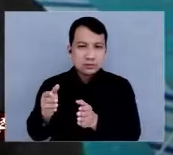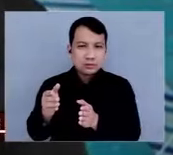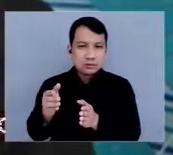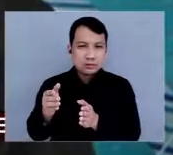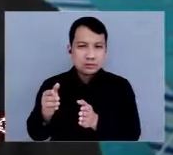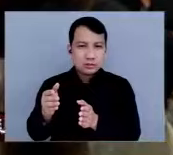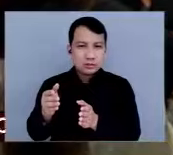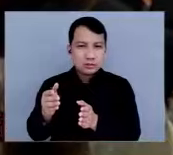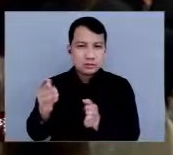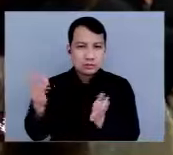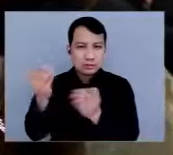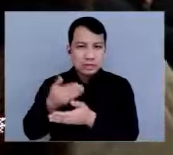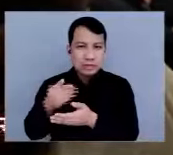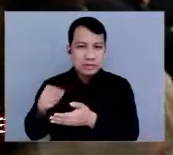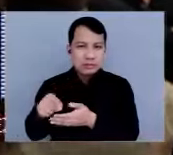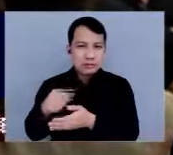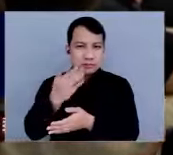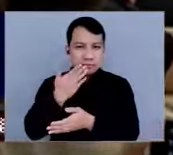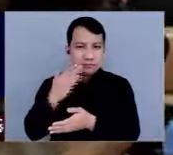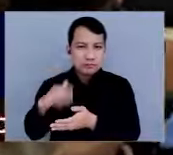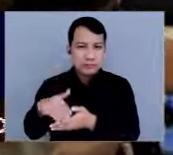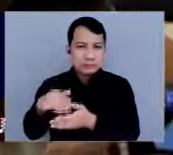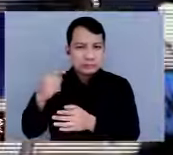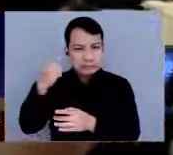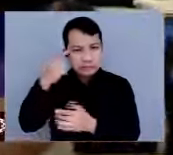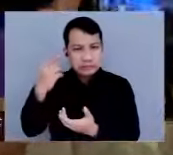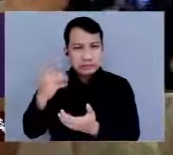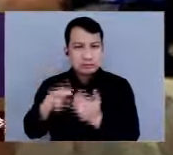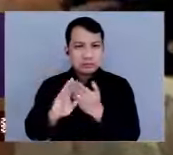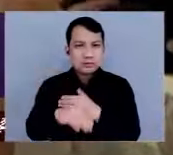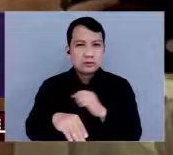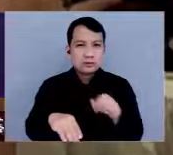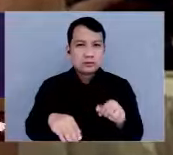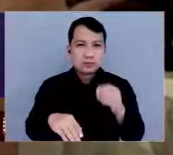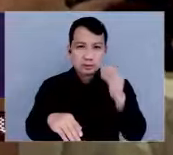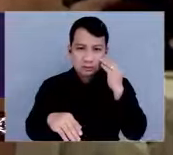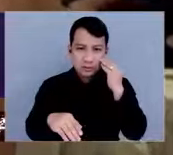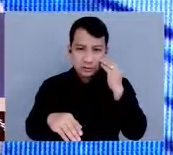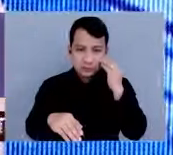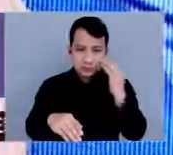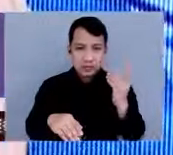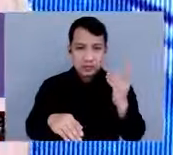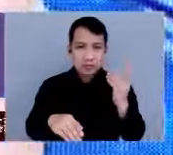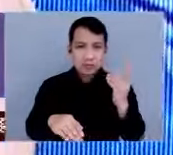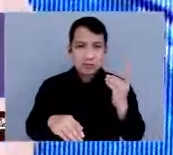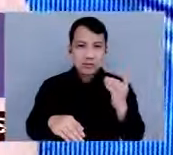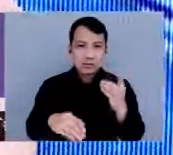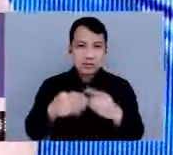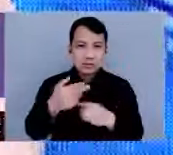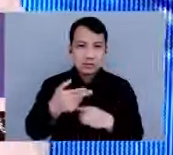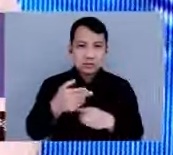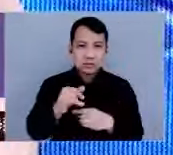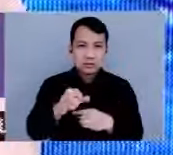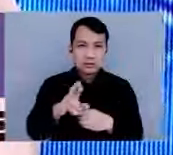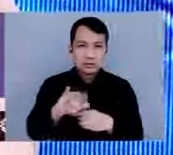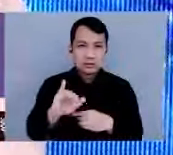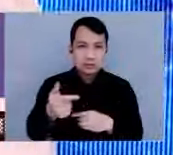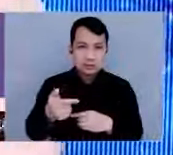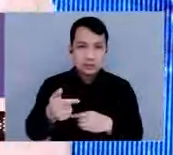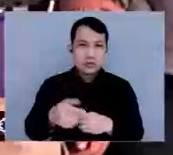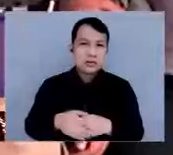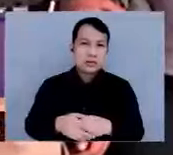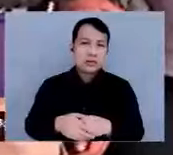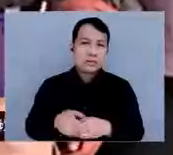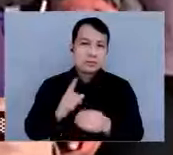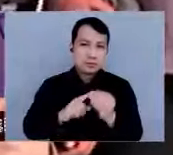dark side nagbabalik sinim malaya rin si myen Dizon para sa the hearing sa direksyon ni L Fajardo na siya ring